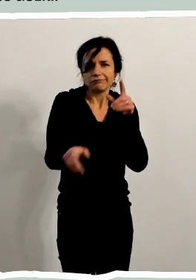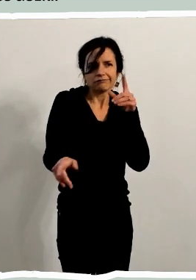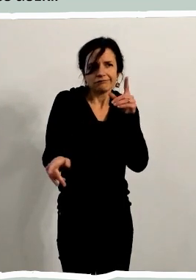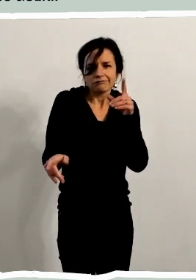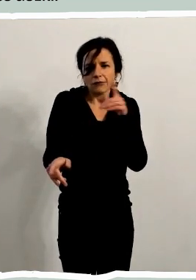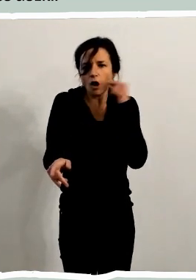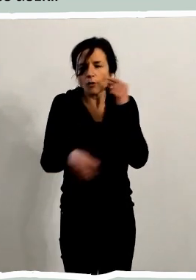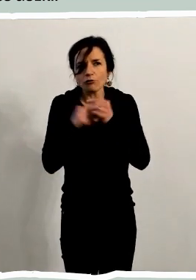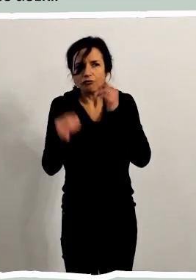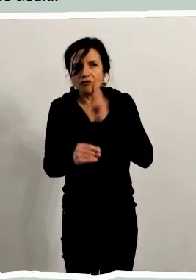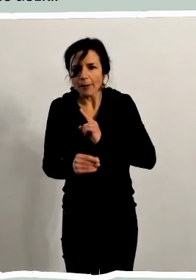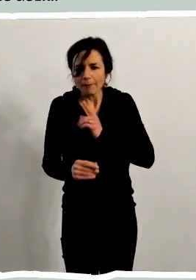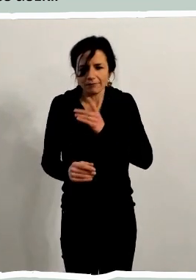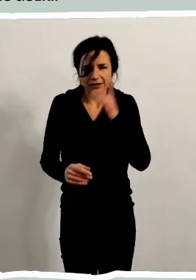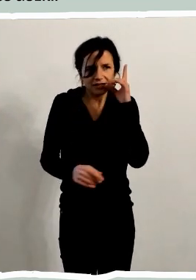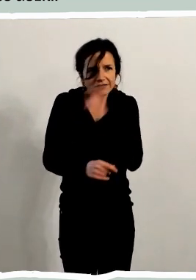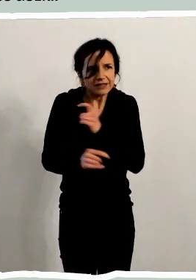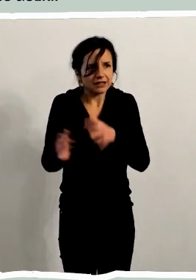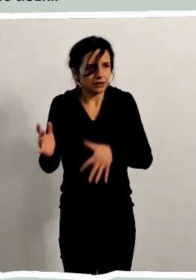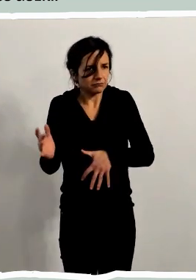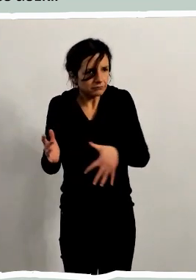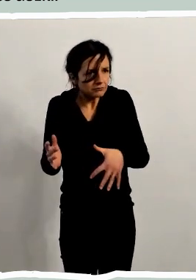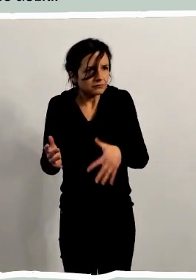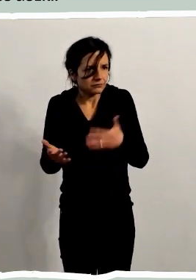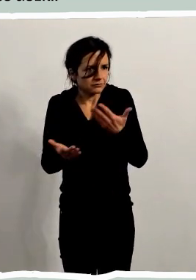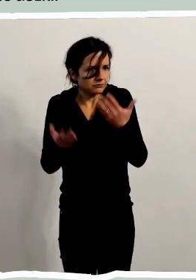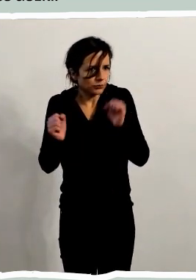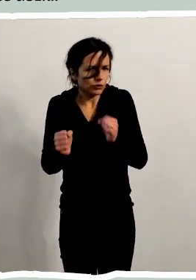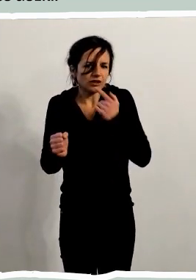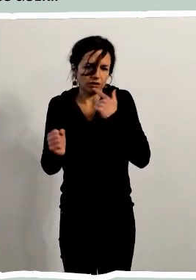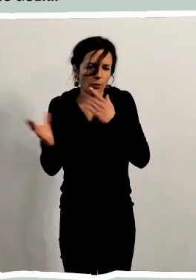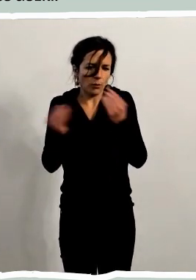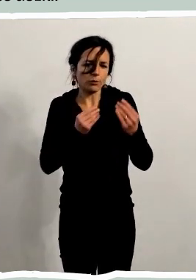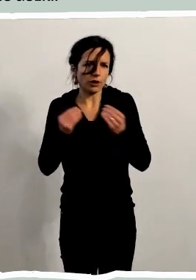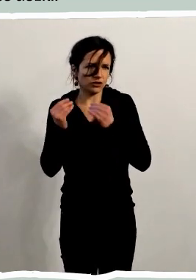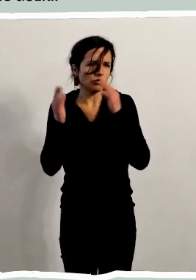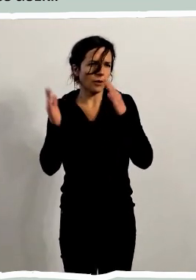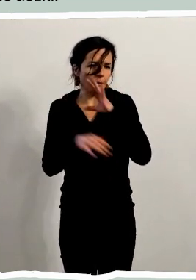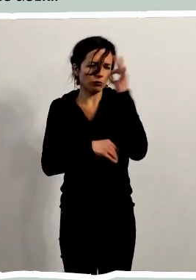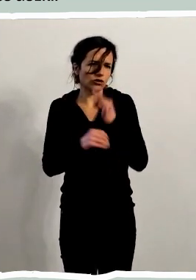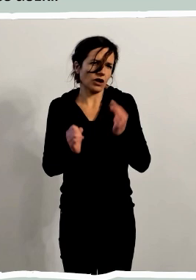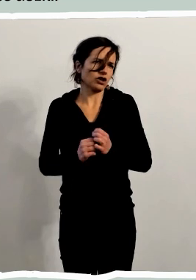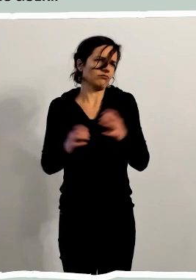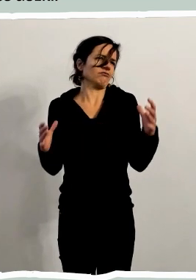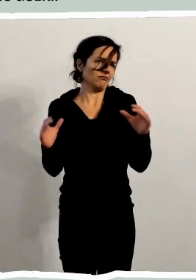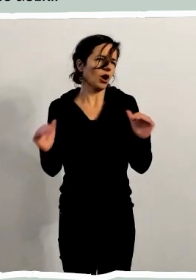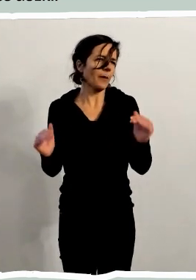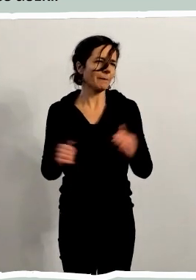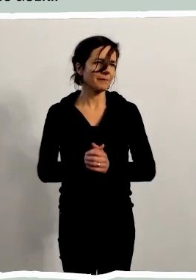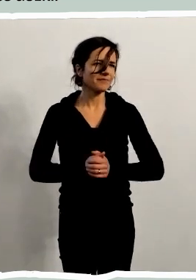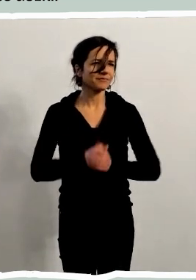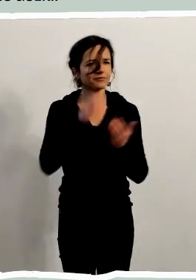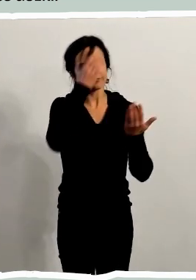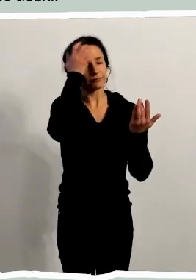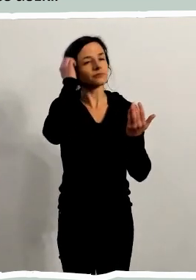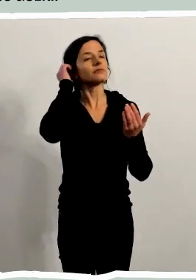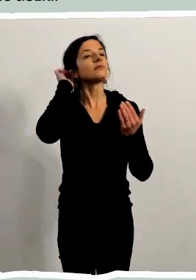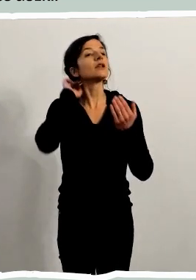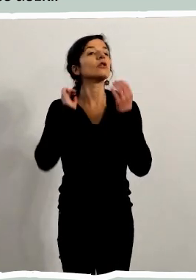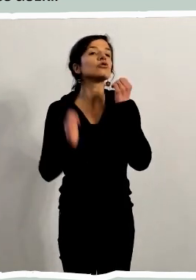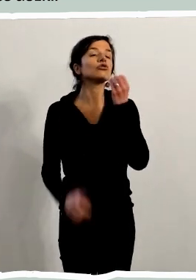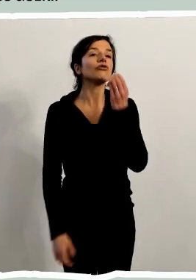hein, ce qui représente une part importante de notre population. Alors, ces causes d'infertilité, elles sont le plus